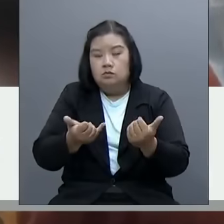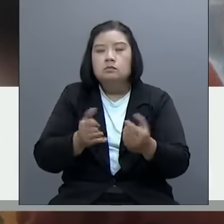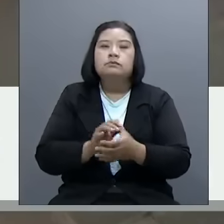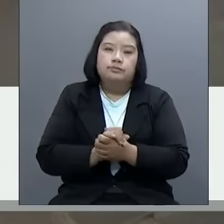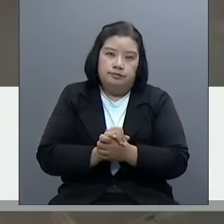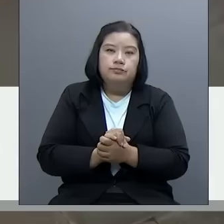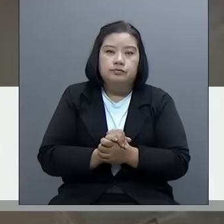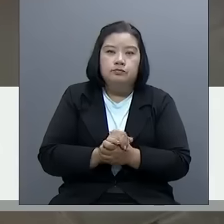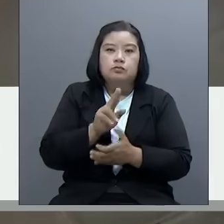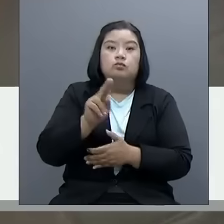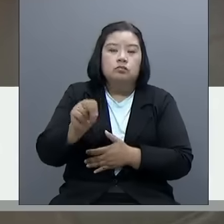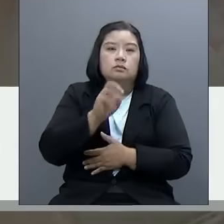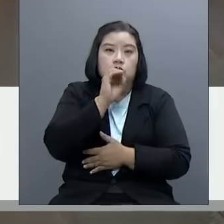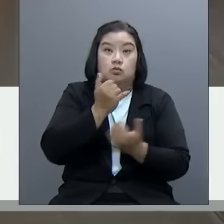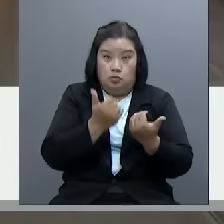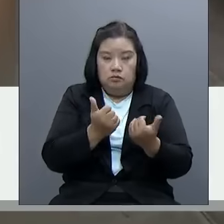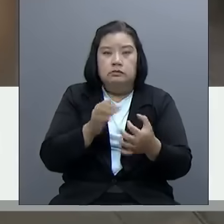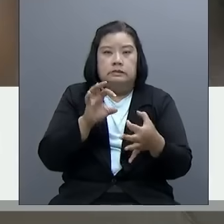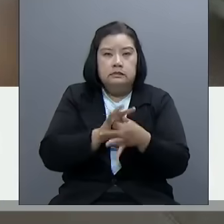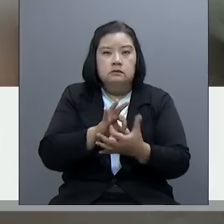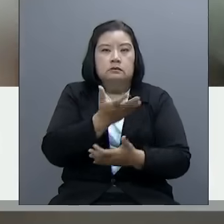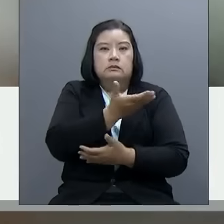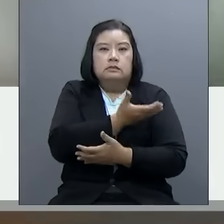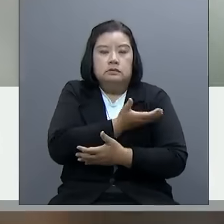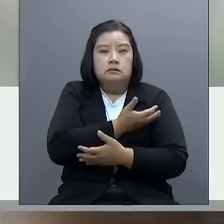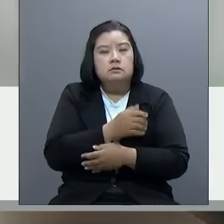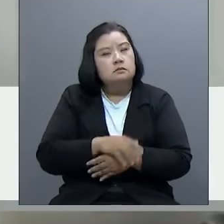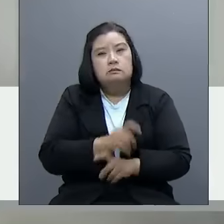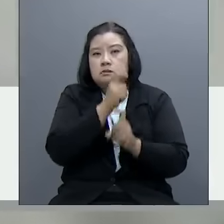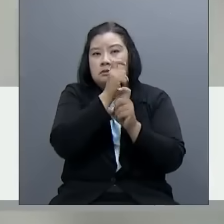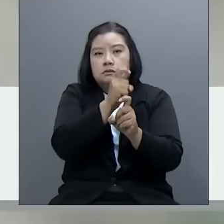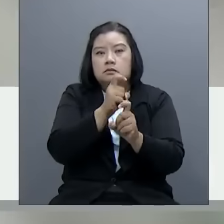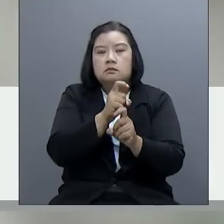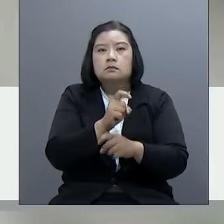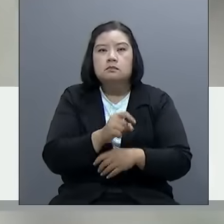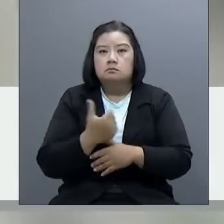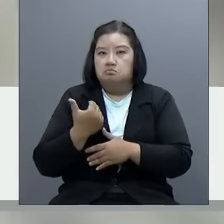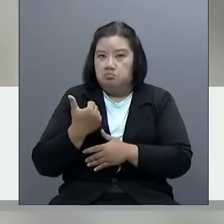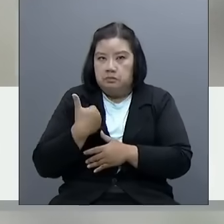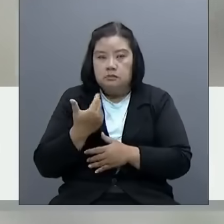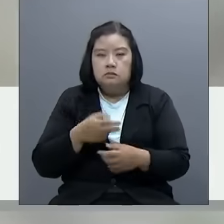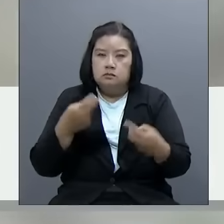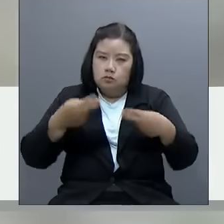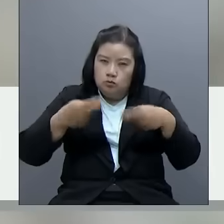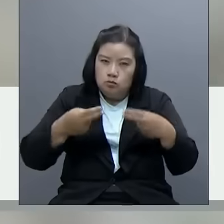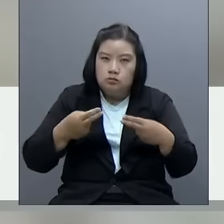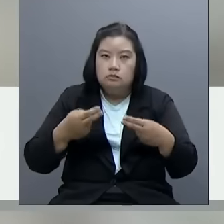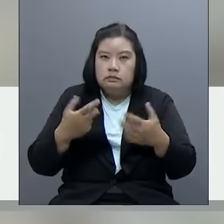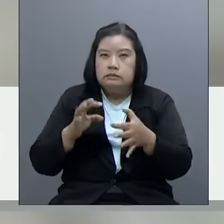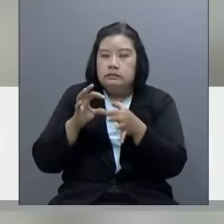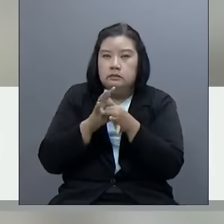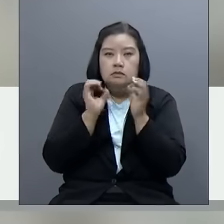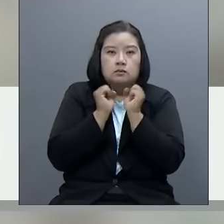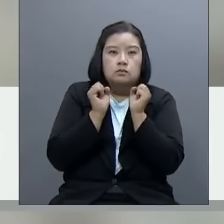สถานที่ที่อันตรายที่สุดในโลกสำหรับเด็กๆเพราะนอกจากจะต้องแบกรับความเสี่ยงจากการโจมตีแล้วยังต้องตกอยู่ท่ามกลาง